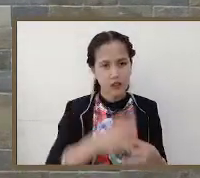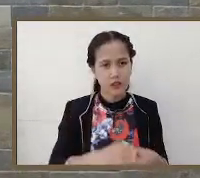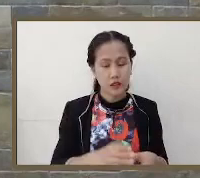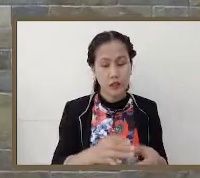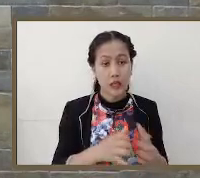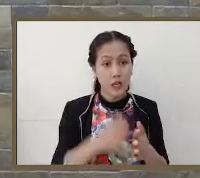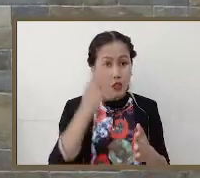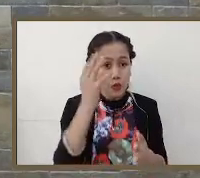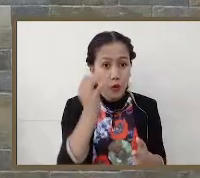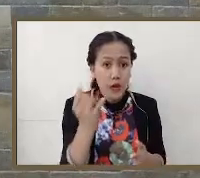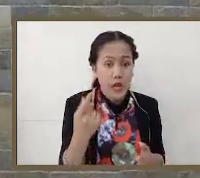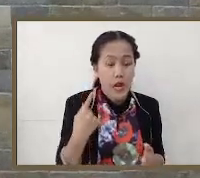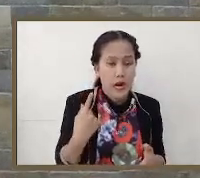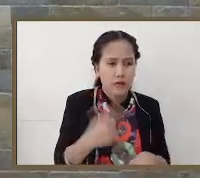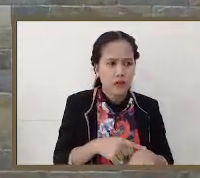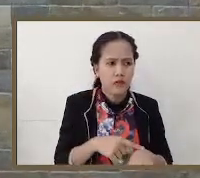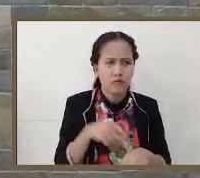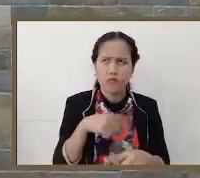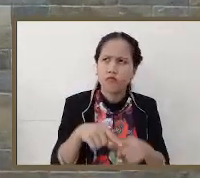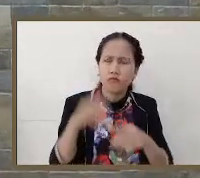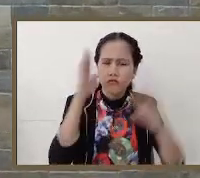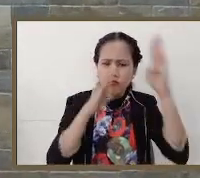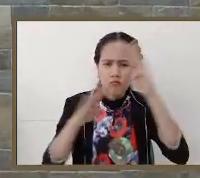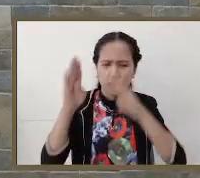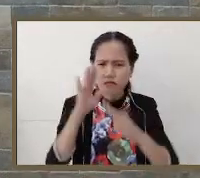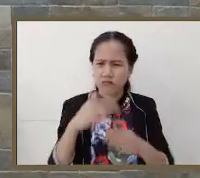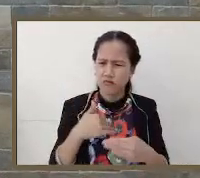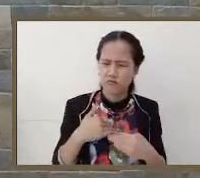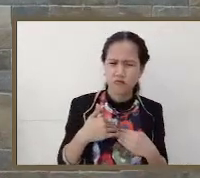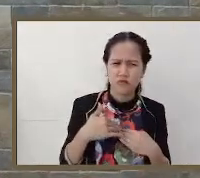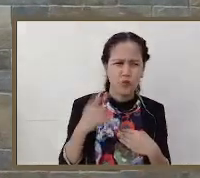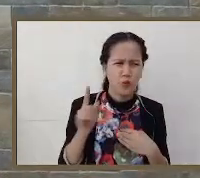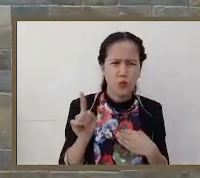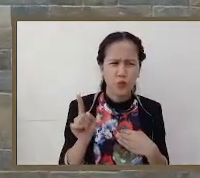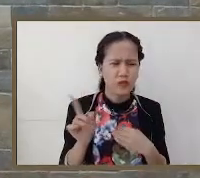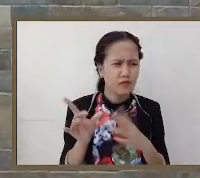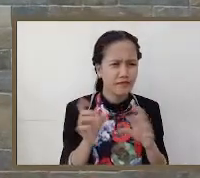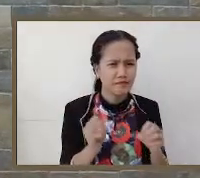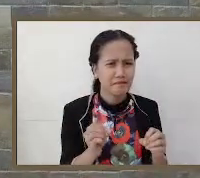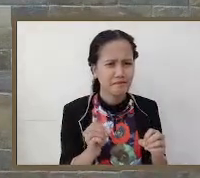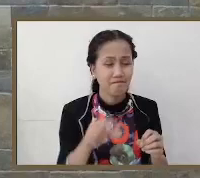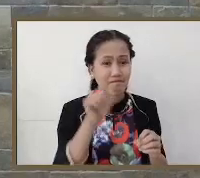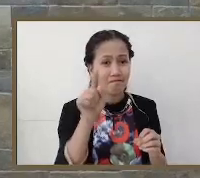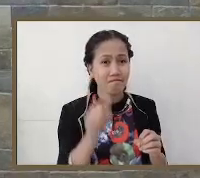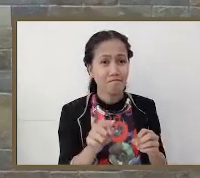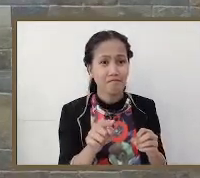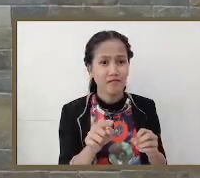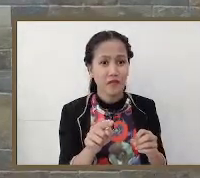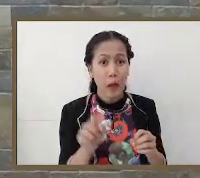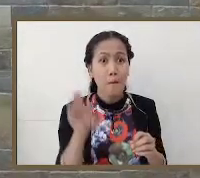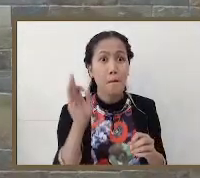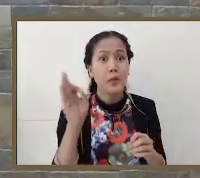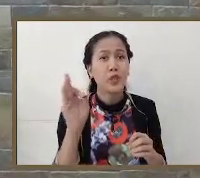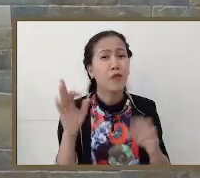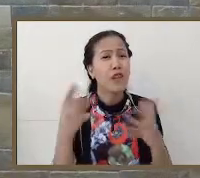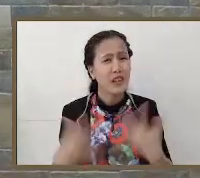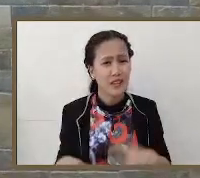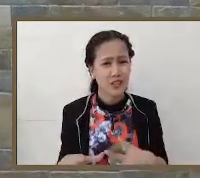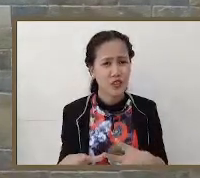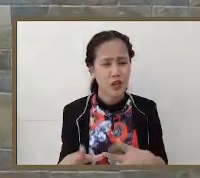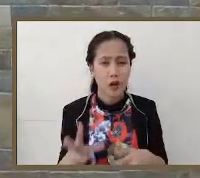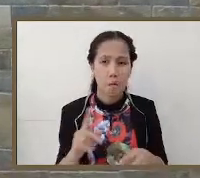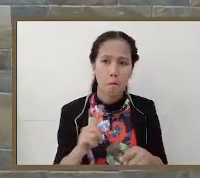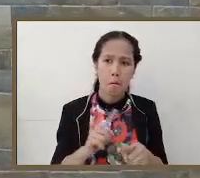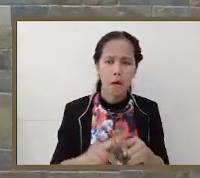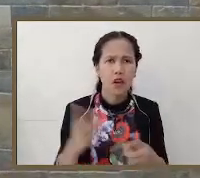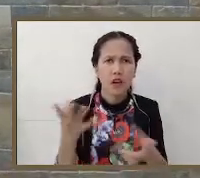pag dumating ang problema, ano kayang gagawin ko dito? Pero na-preach na sa pulpito. We just rejected it. Kaya nag-lack tayo ng knowledge